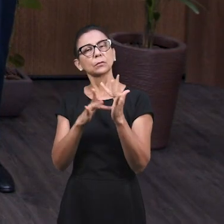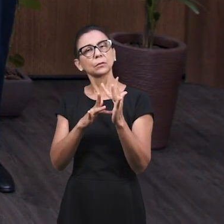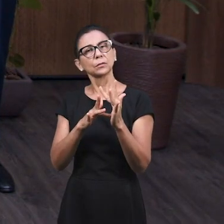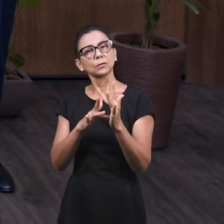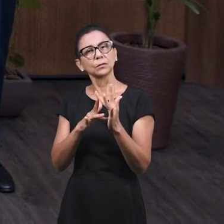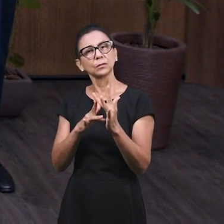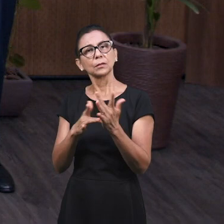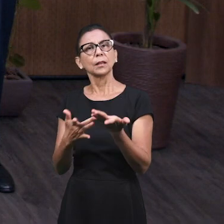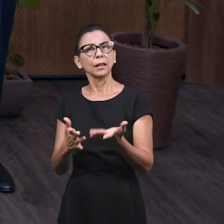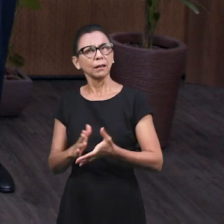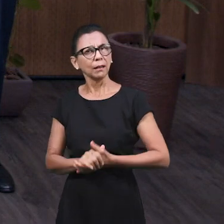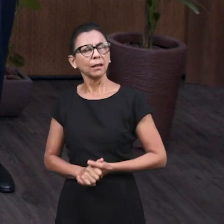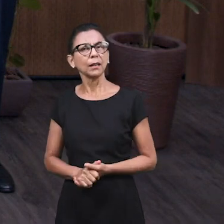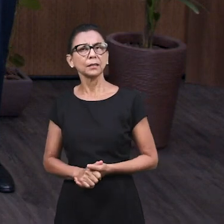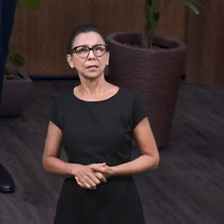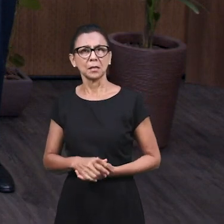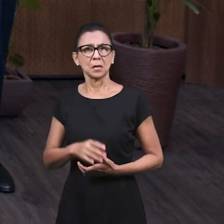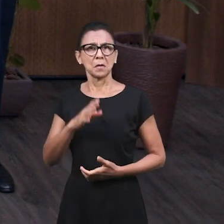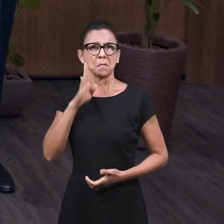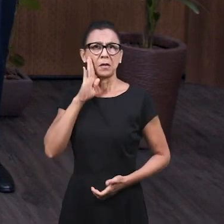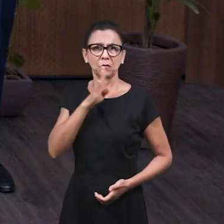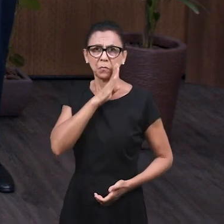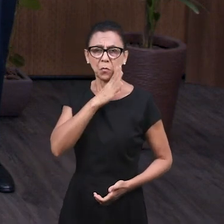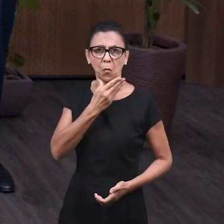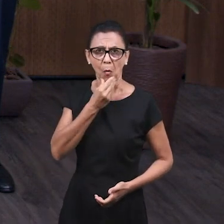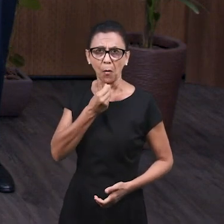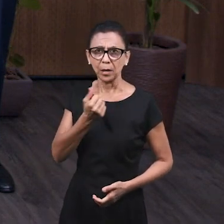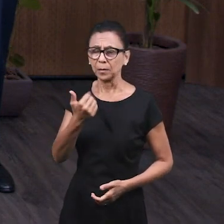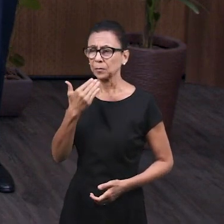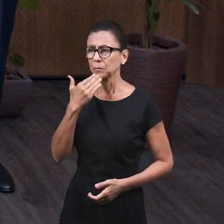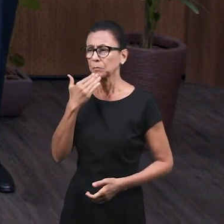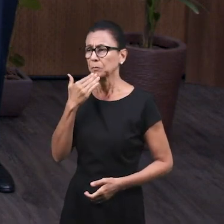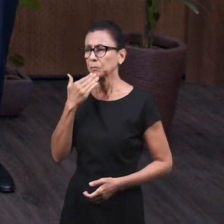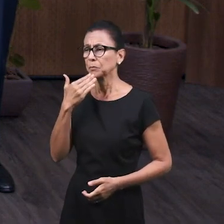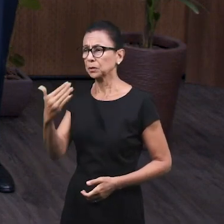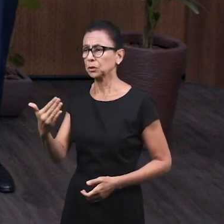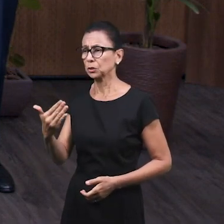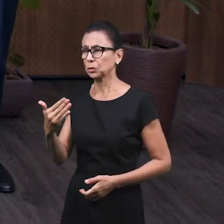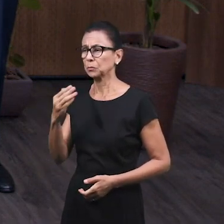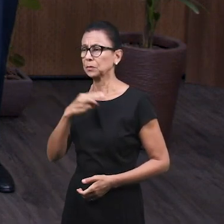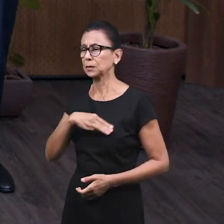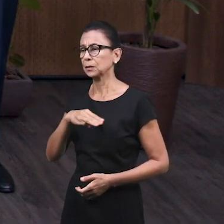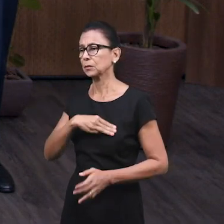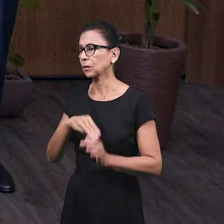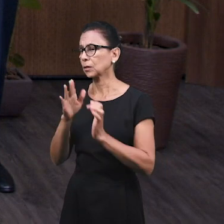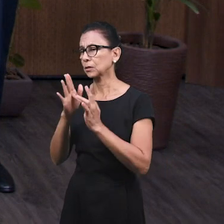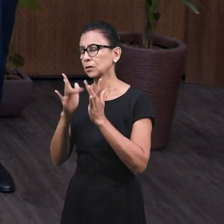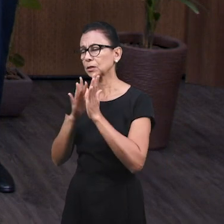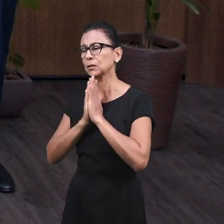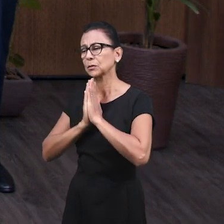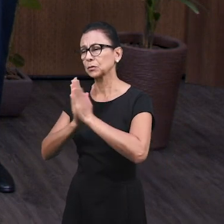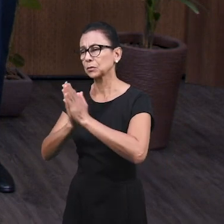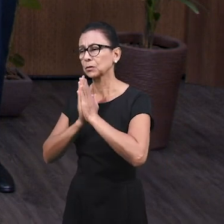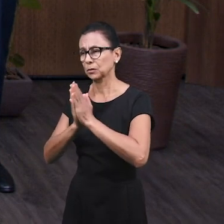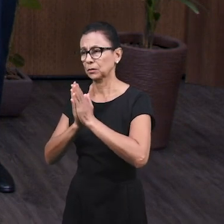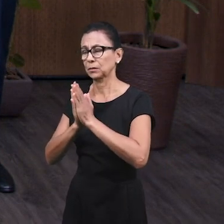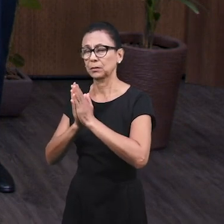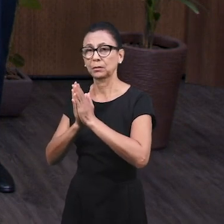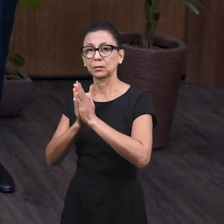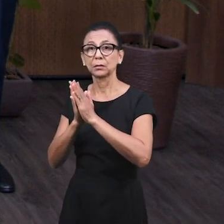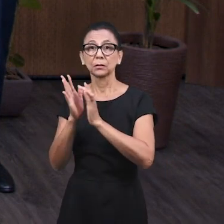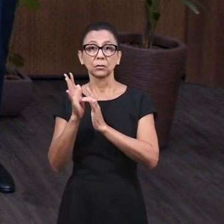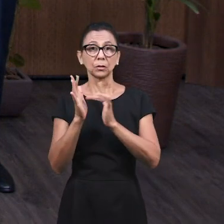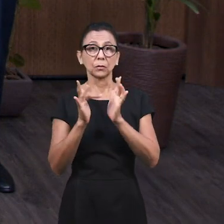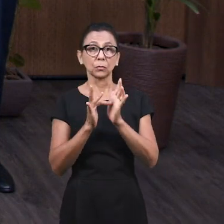Bartimée il a demandé de la miséricorde au Seigneur Jésus. Il a été